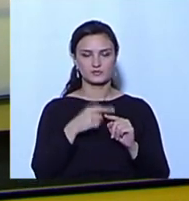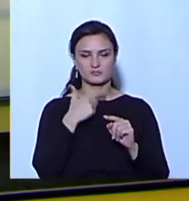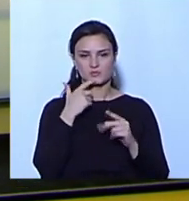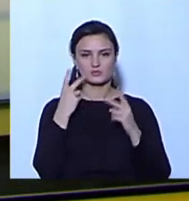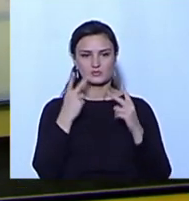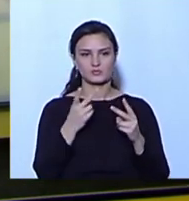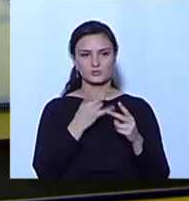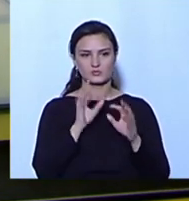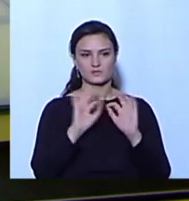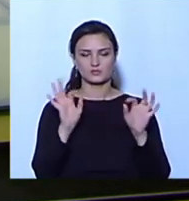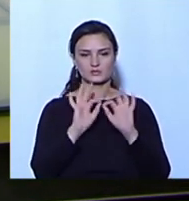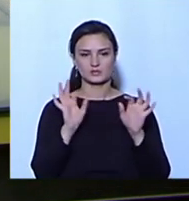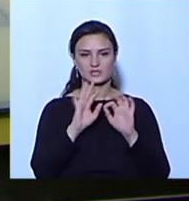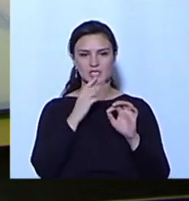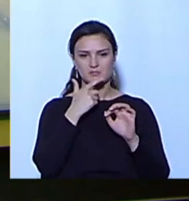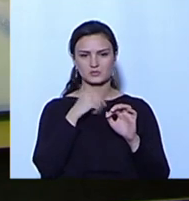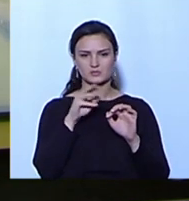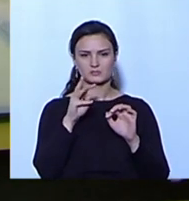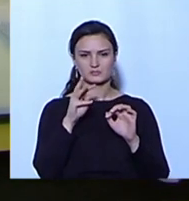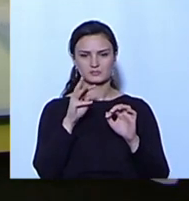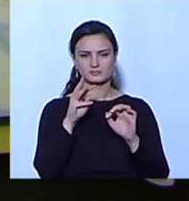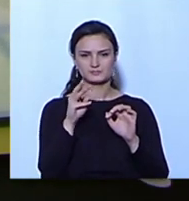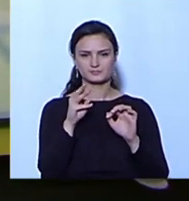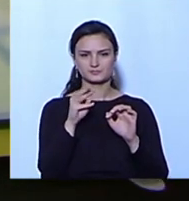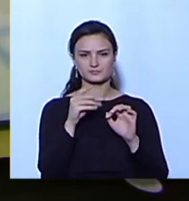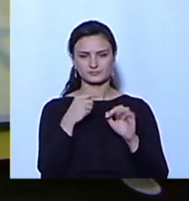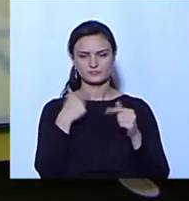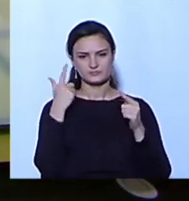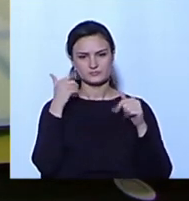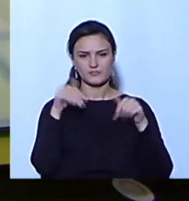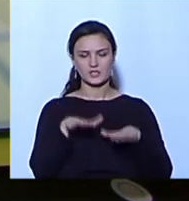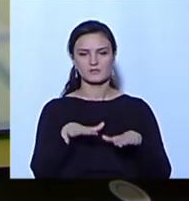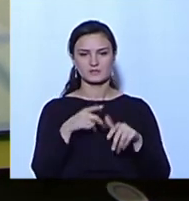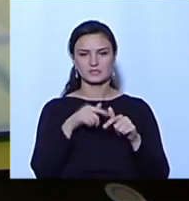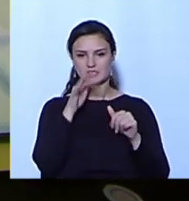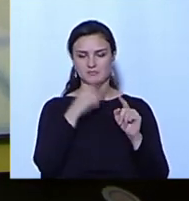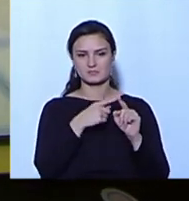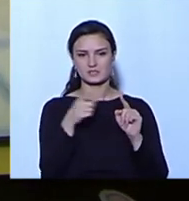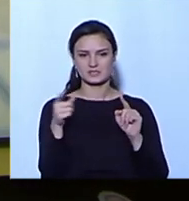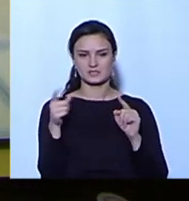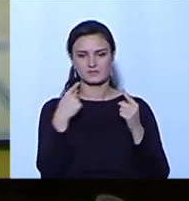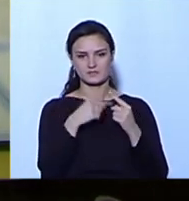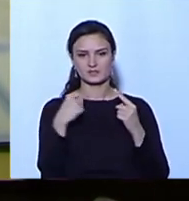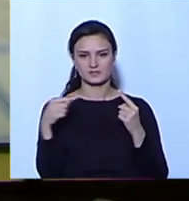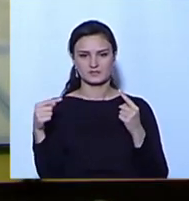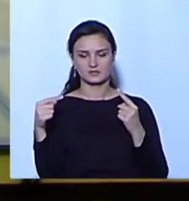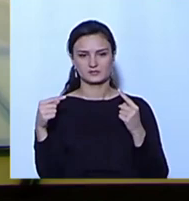მაყურებელს უნდა გავუმხილოთ, ქალბატონ მარინა, ჩვენ გადავწყვიტეთ წლების მანძილზე